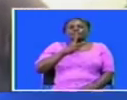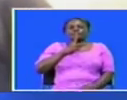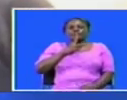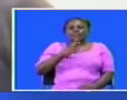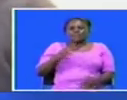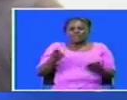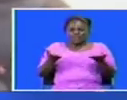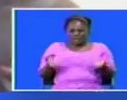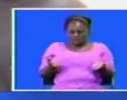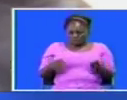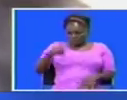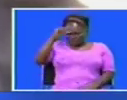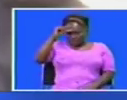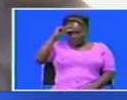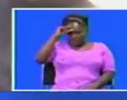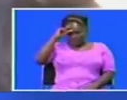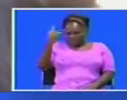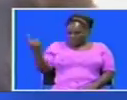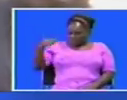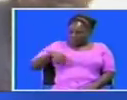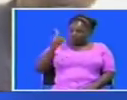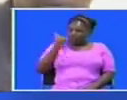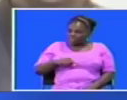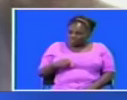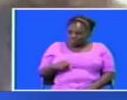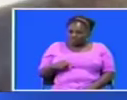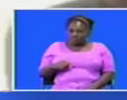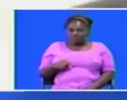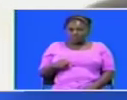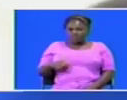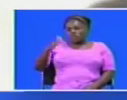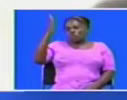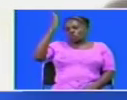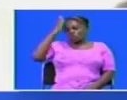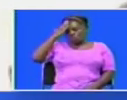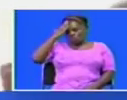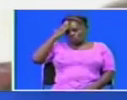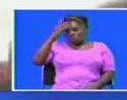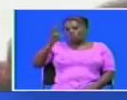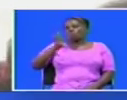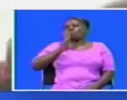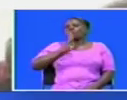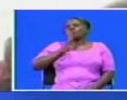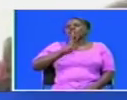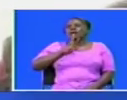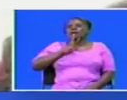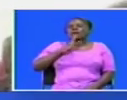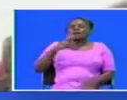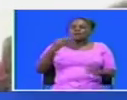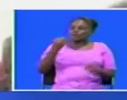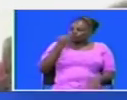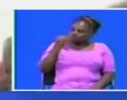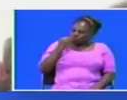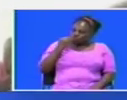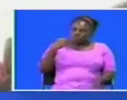hiko, serikali kama nyinyi mmekuja hapa, mjue mambo ya maji, chakula